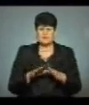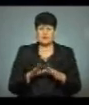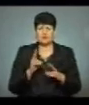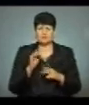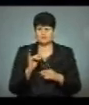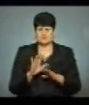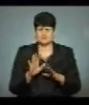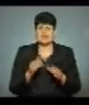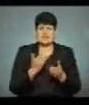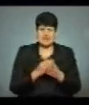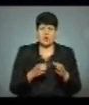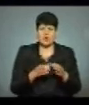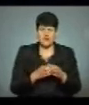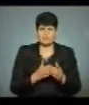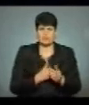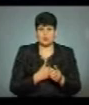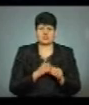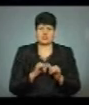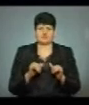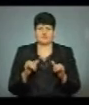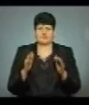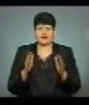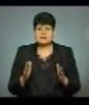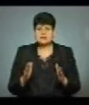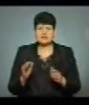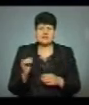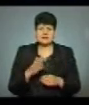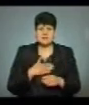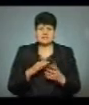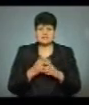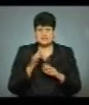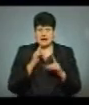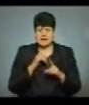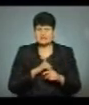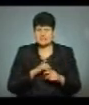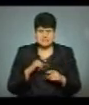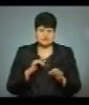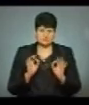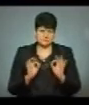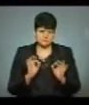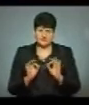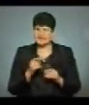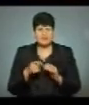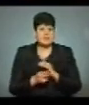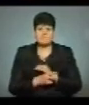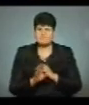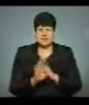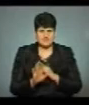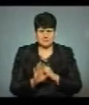зла. Є громада, яка хоче розвиватися. І ми, наша сільська рада є самодостатня, вона не є бідна.